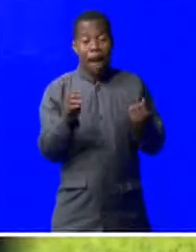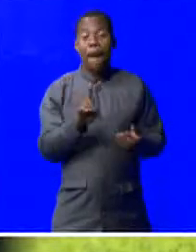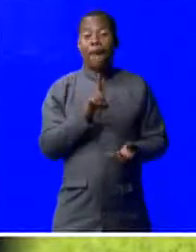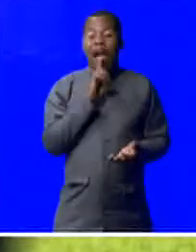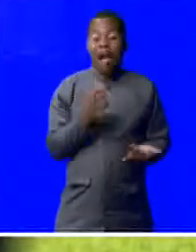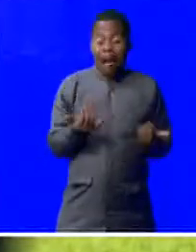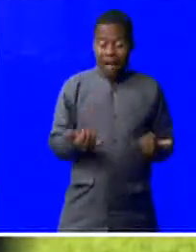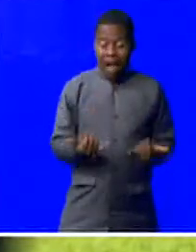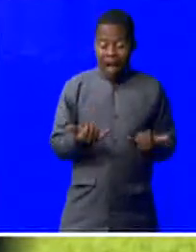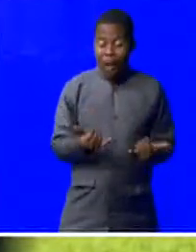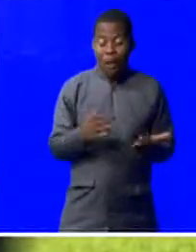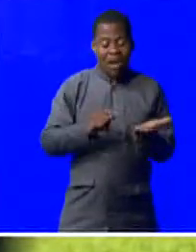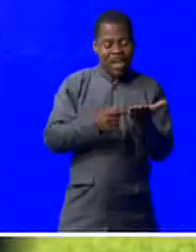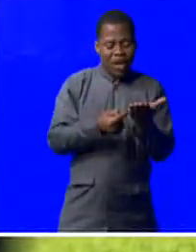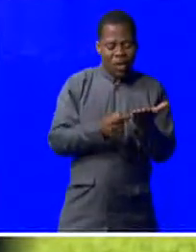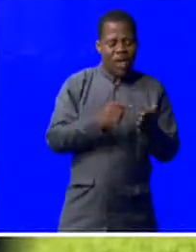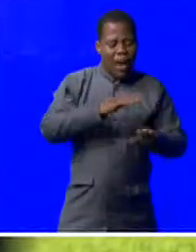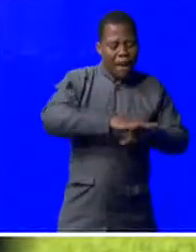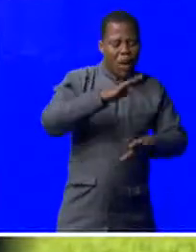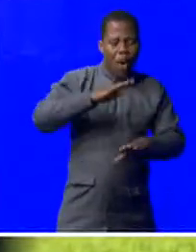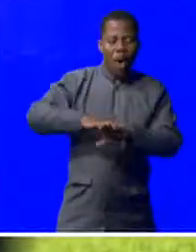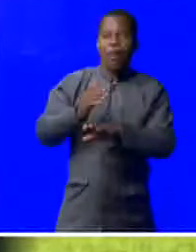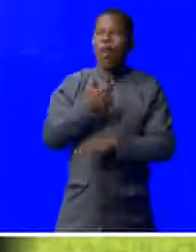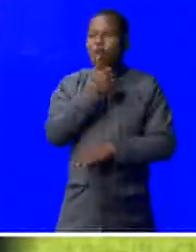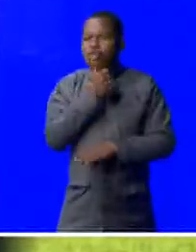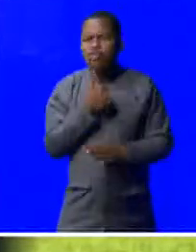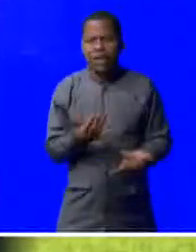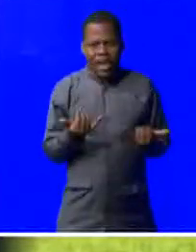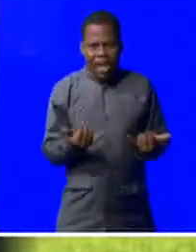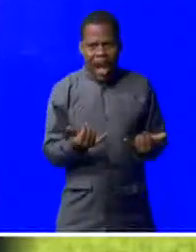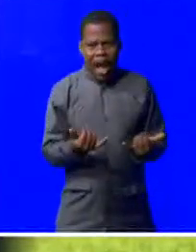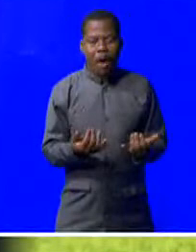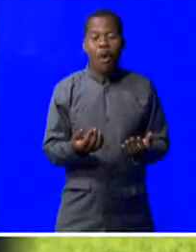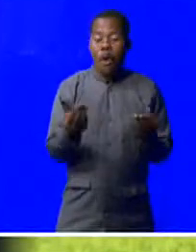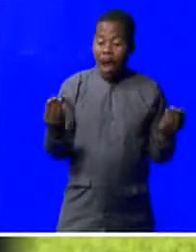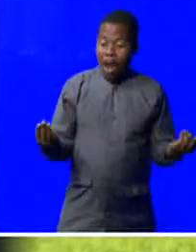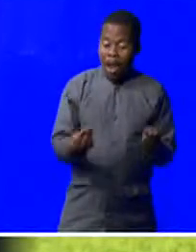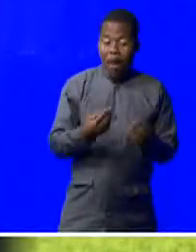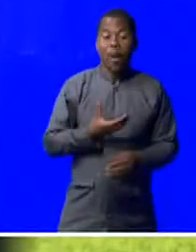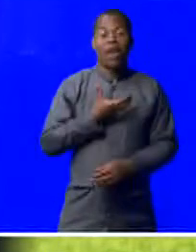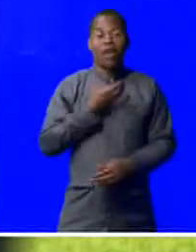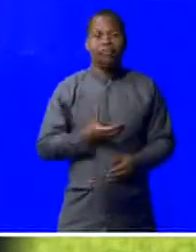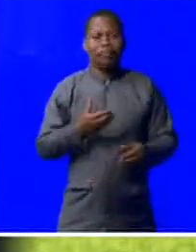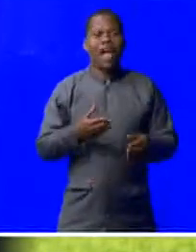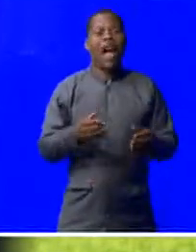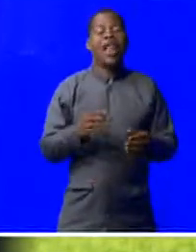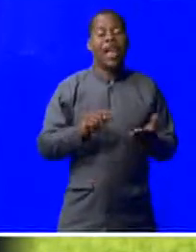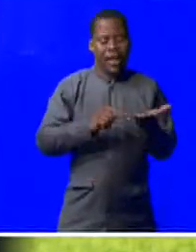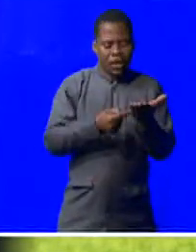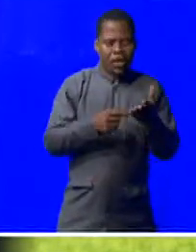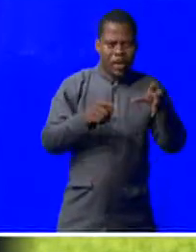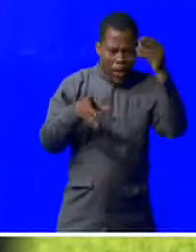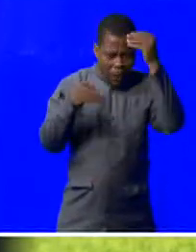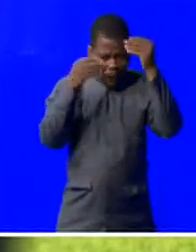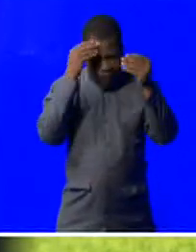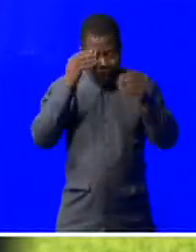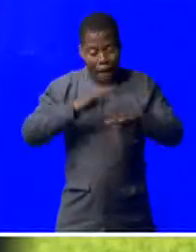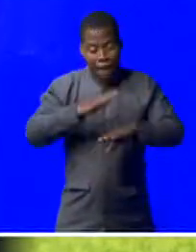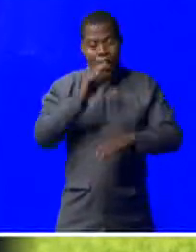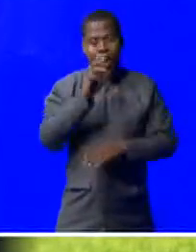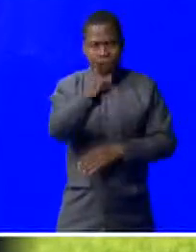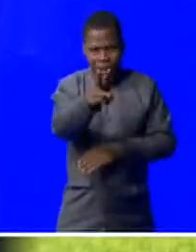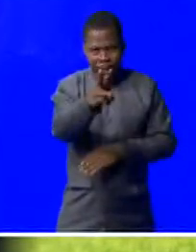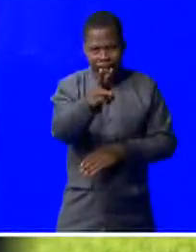emthanjeni kuthi i-technology is for all of us ngithi sonke lesingayisebenzisi i-technology